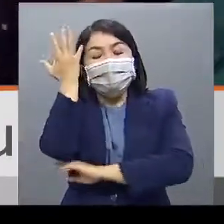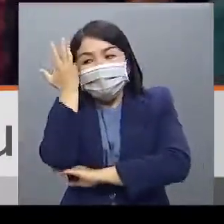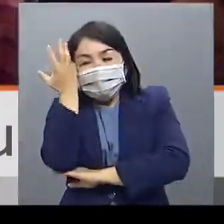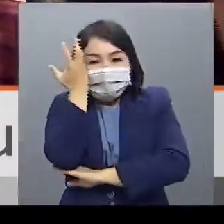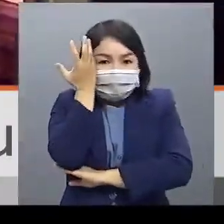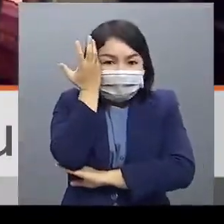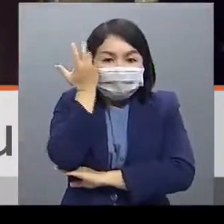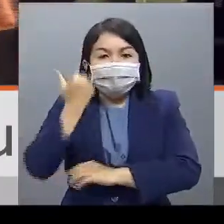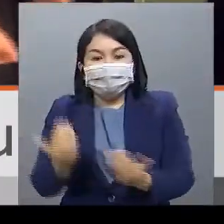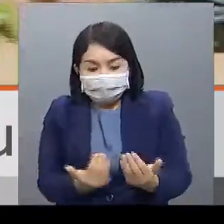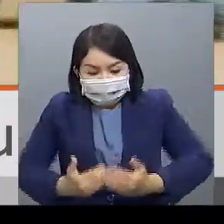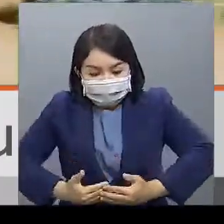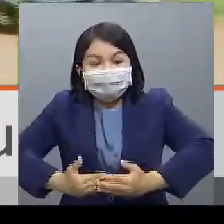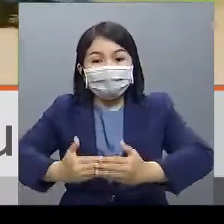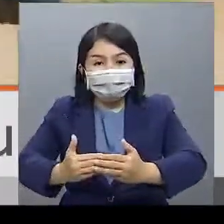ร